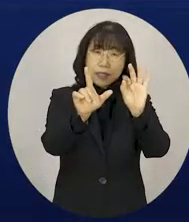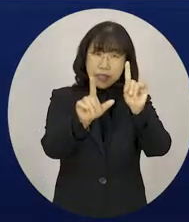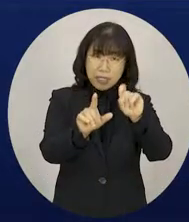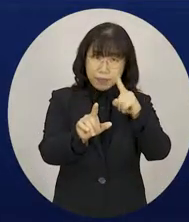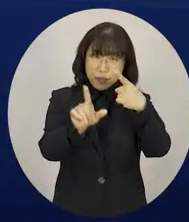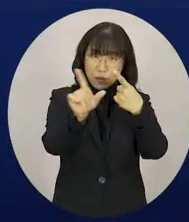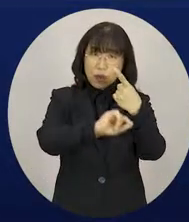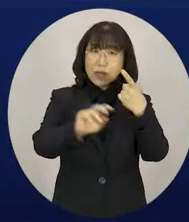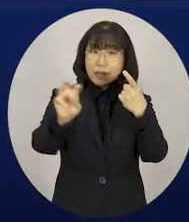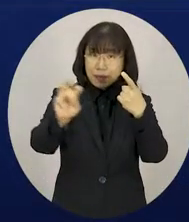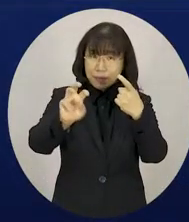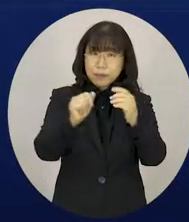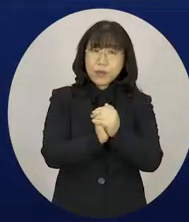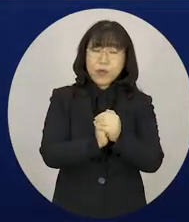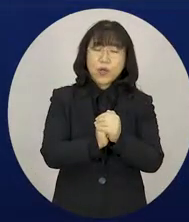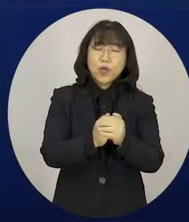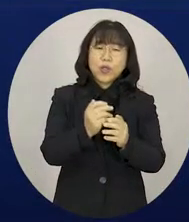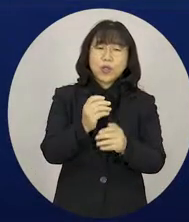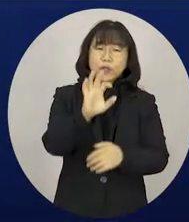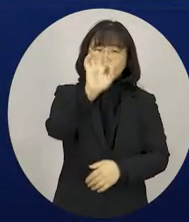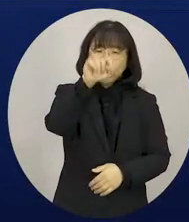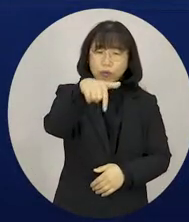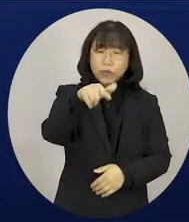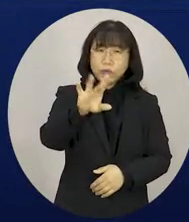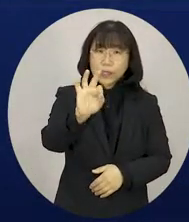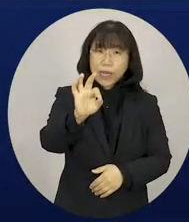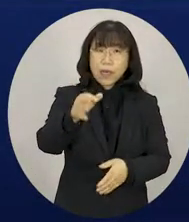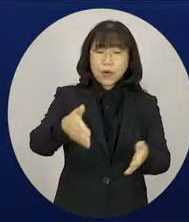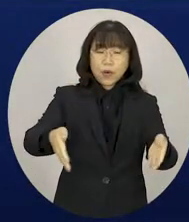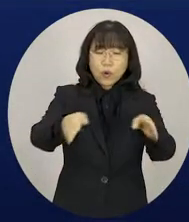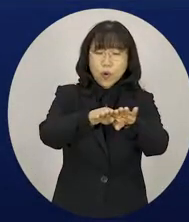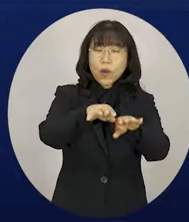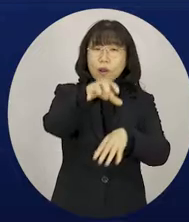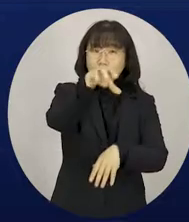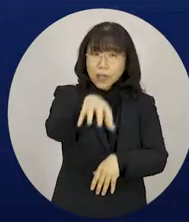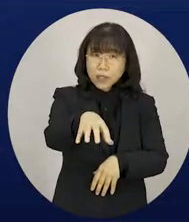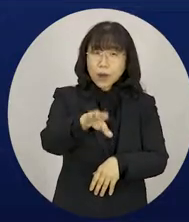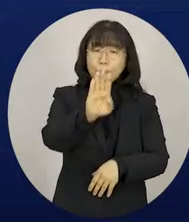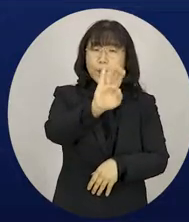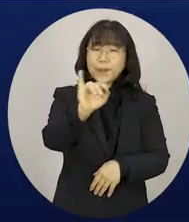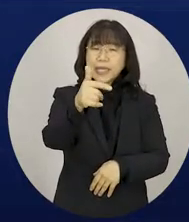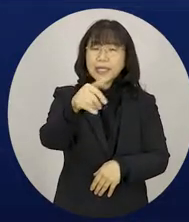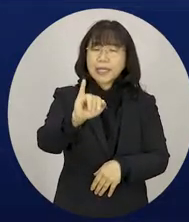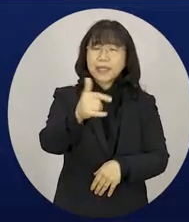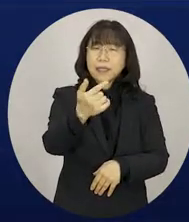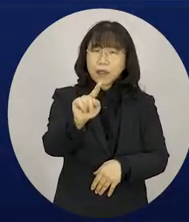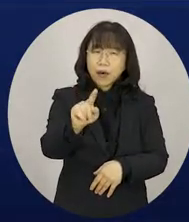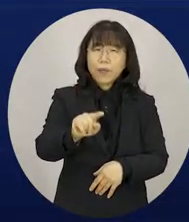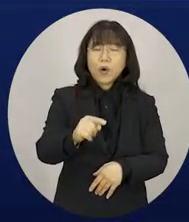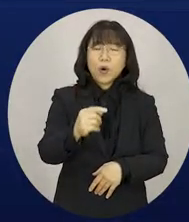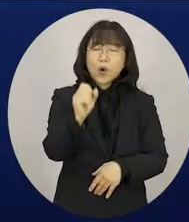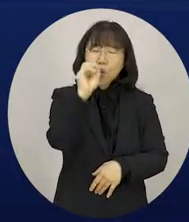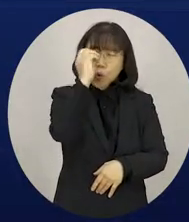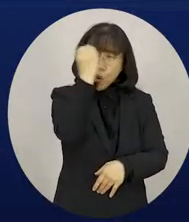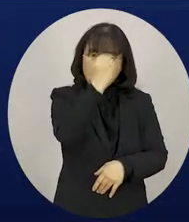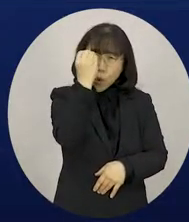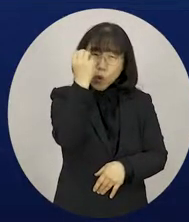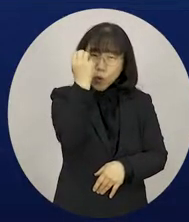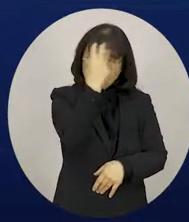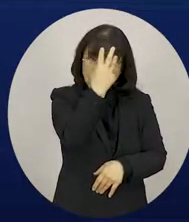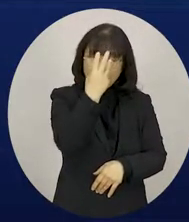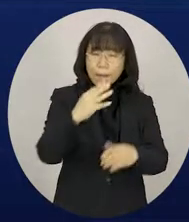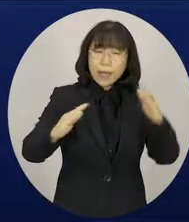지난 30일 강서구민회관 우장홀에서 비기너, 비상을 기대하는 너에게를 주제로 고3 청소년들을